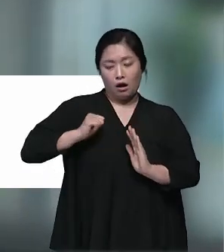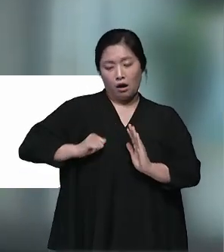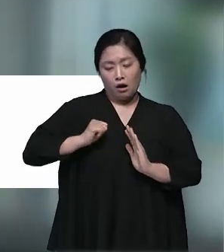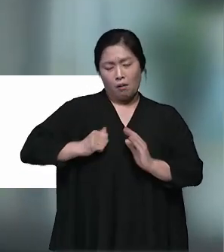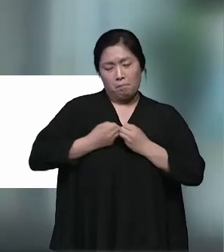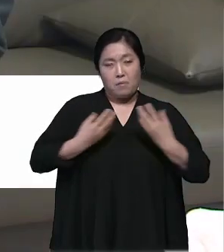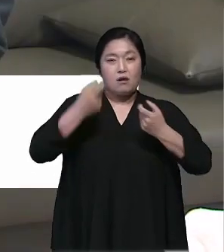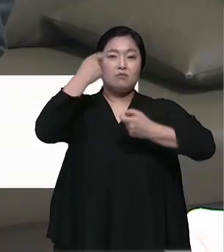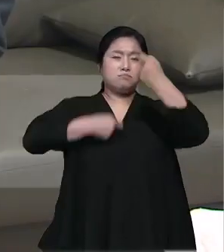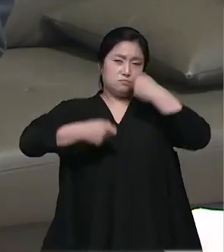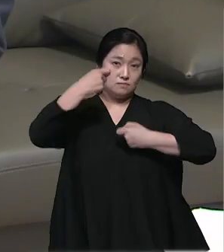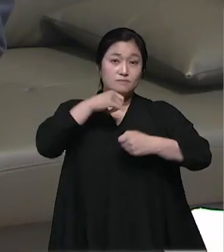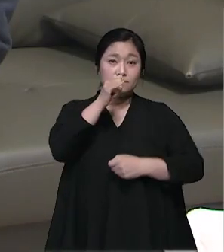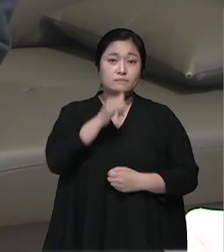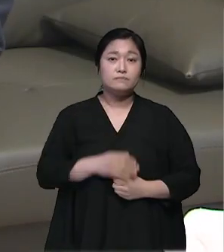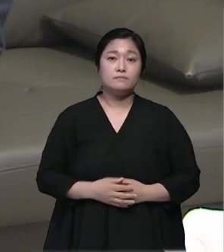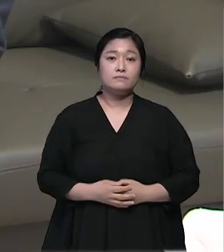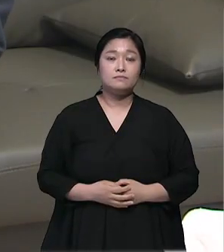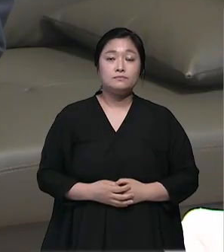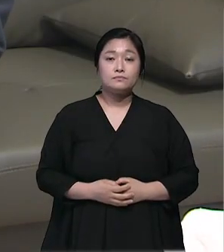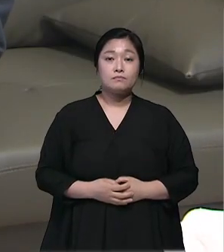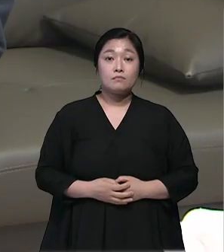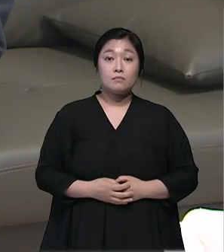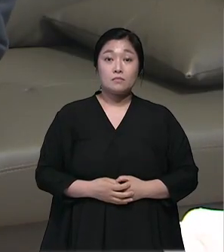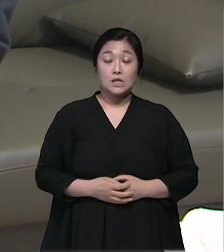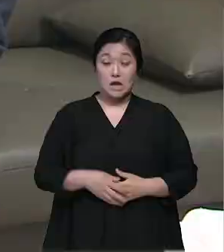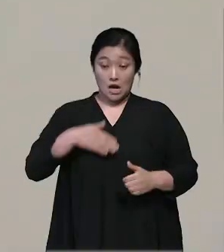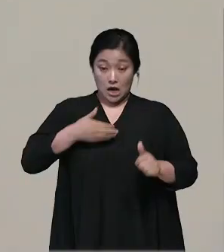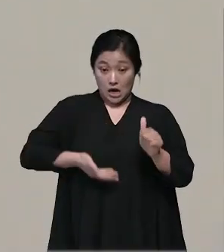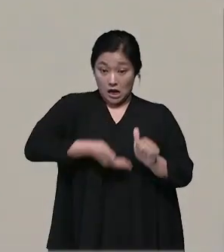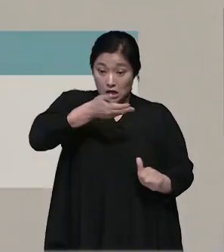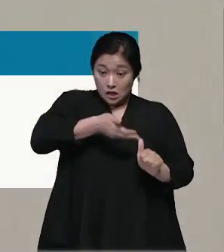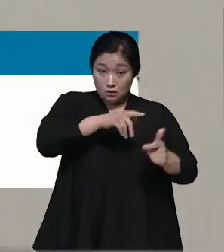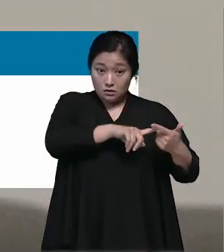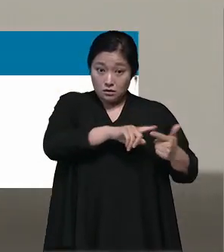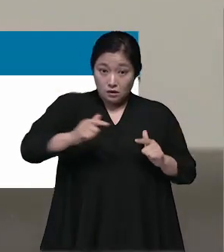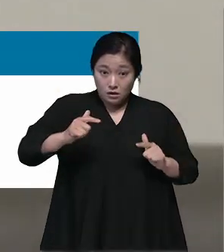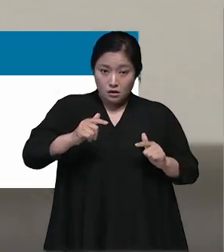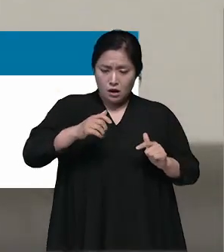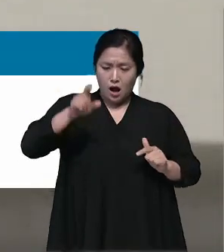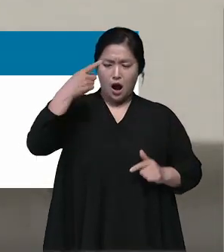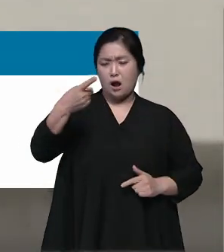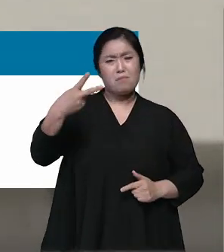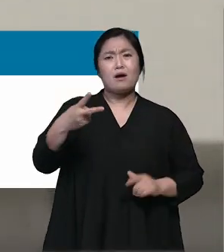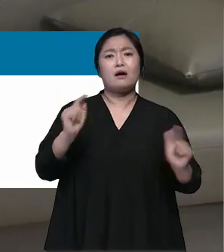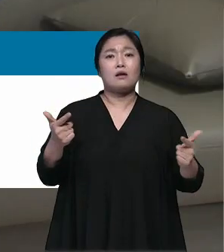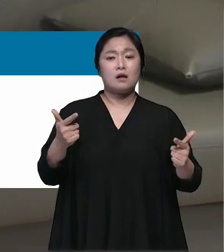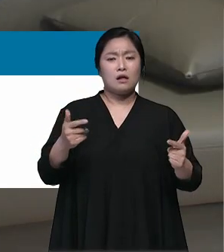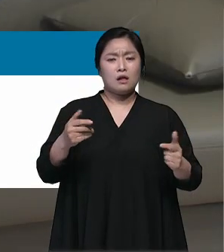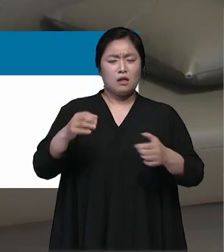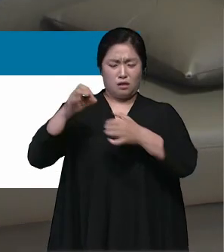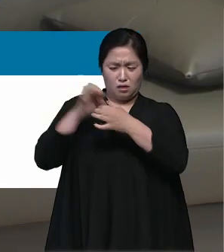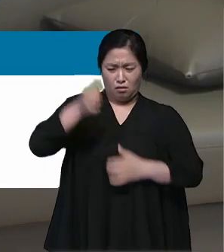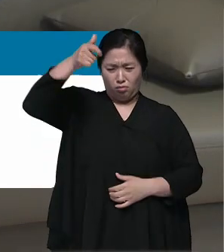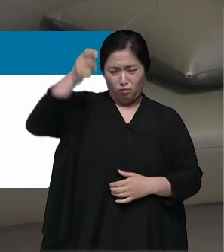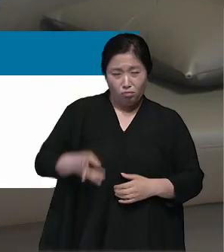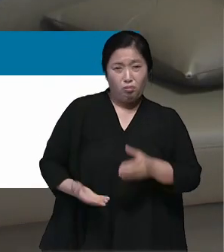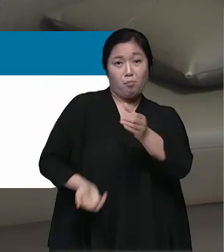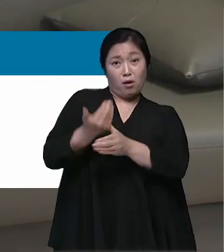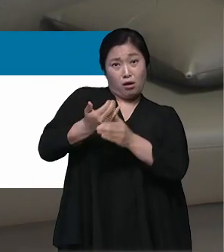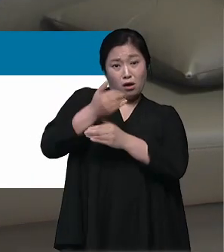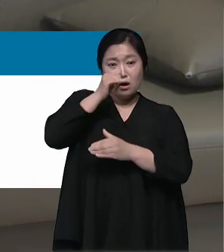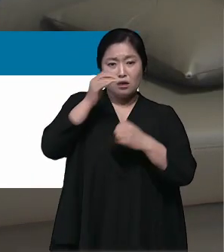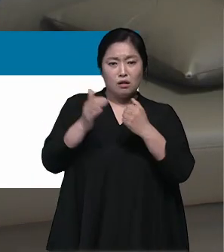참았던 눈물을 터뜨렸습니다. 강제추행이 사실 한두 번이 아니어서 자주 일어났던